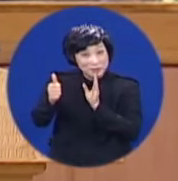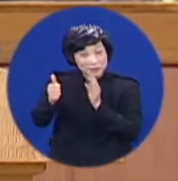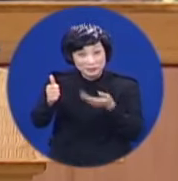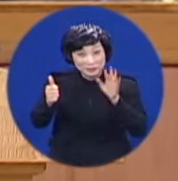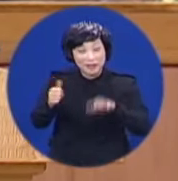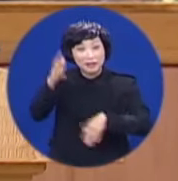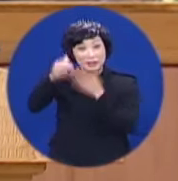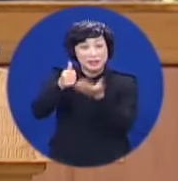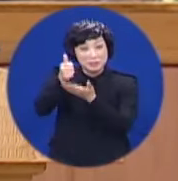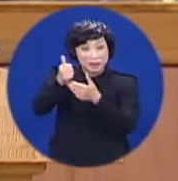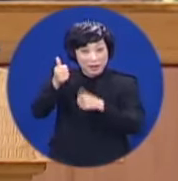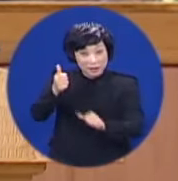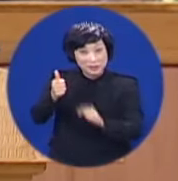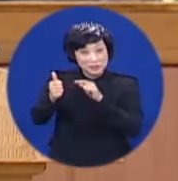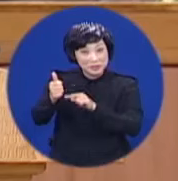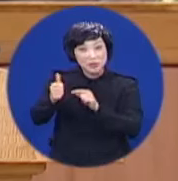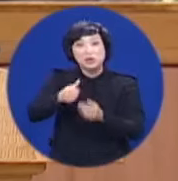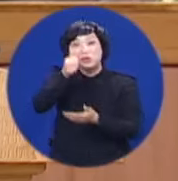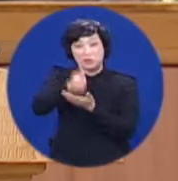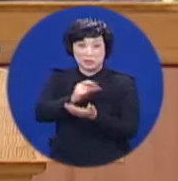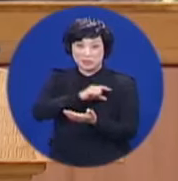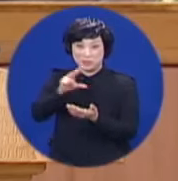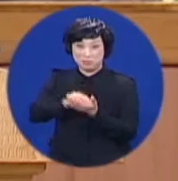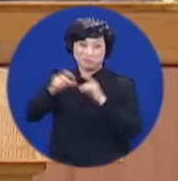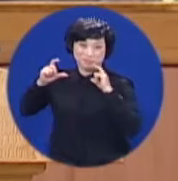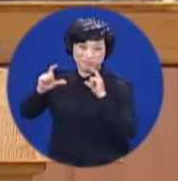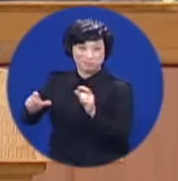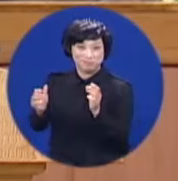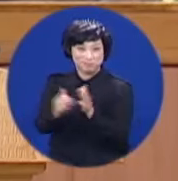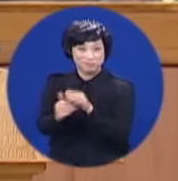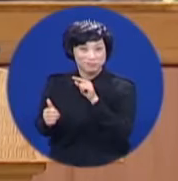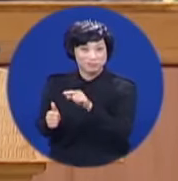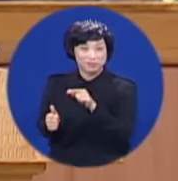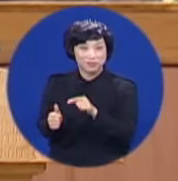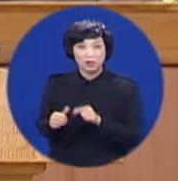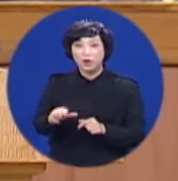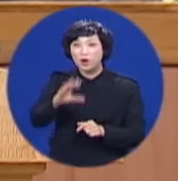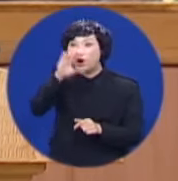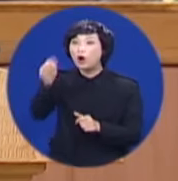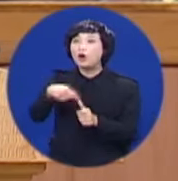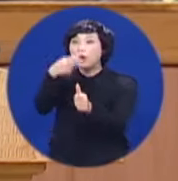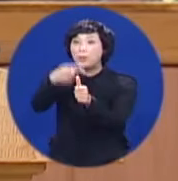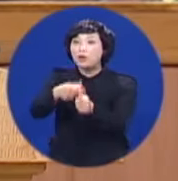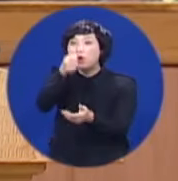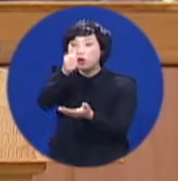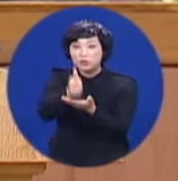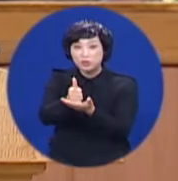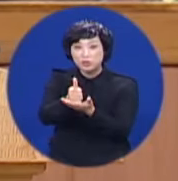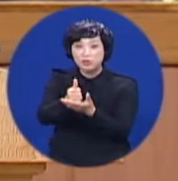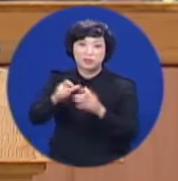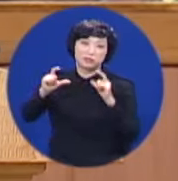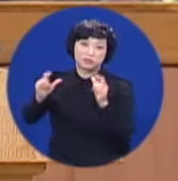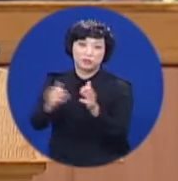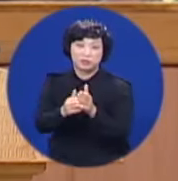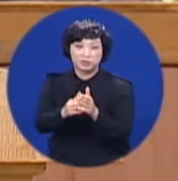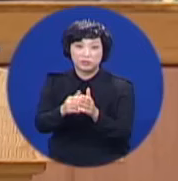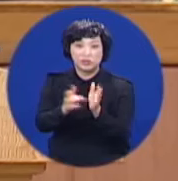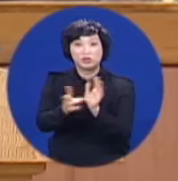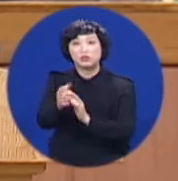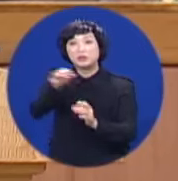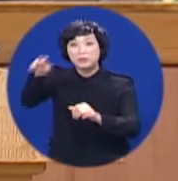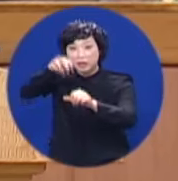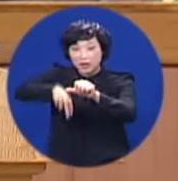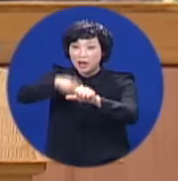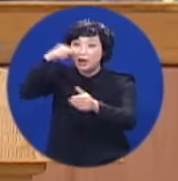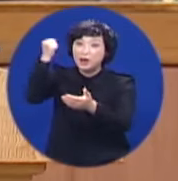아들을 하나님의 아들이라고 하는 제목을 뒤집어 씌워 신성 모독죄로 십자가에